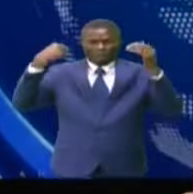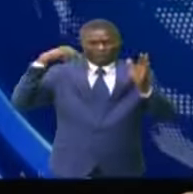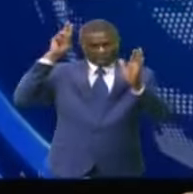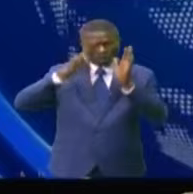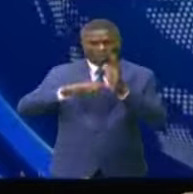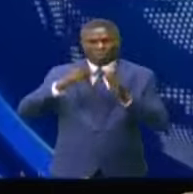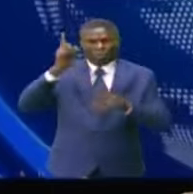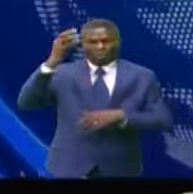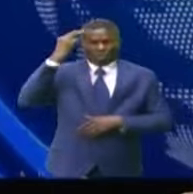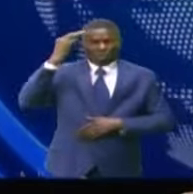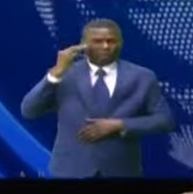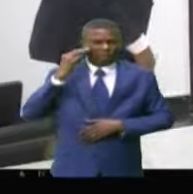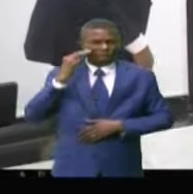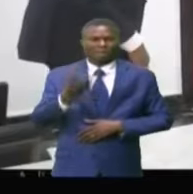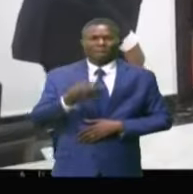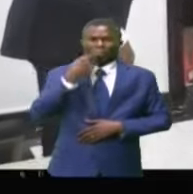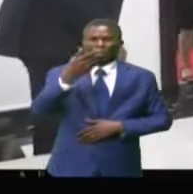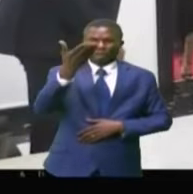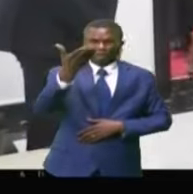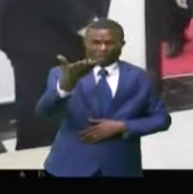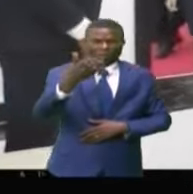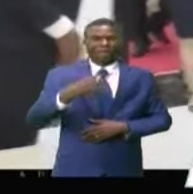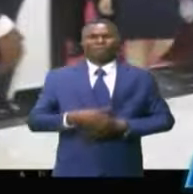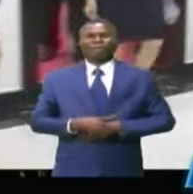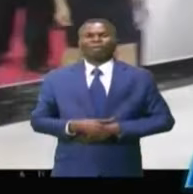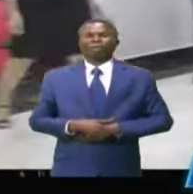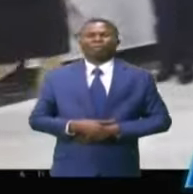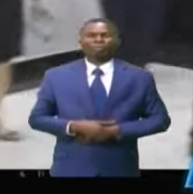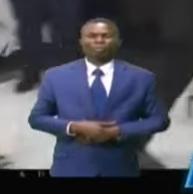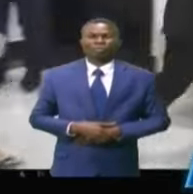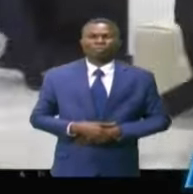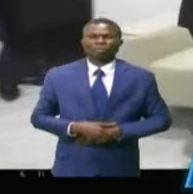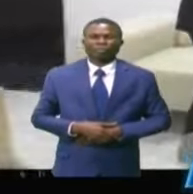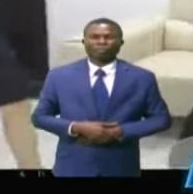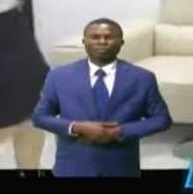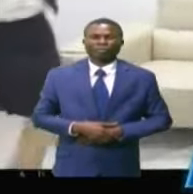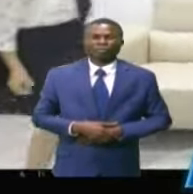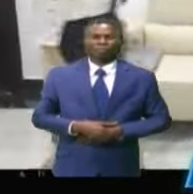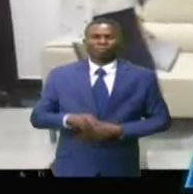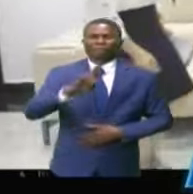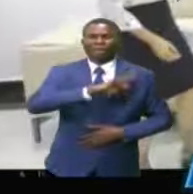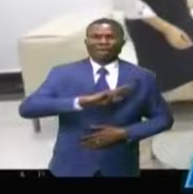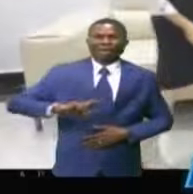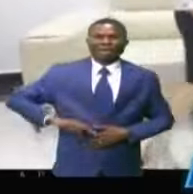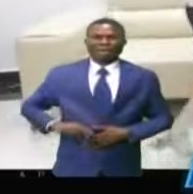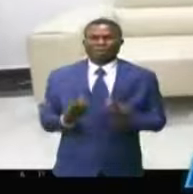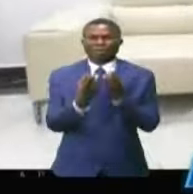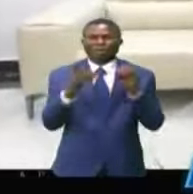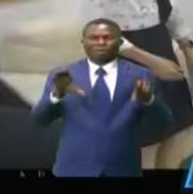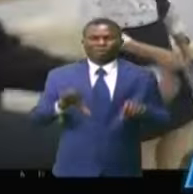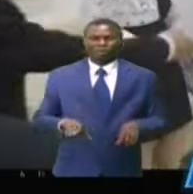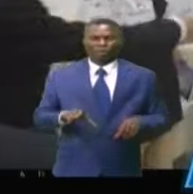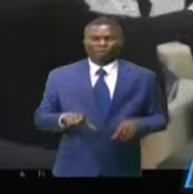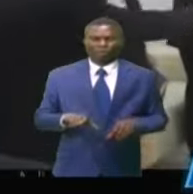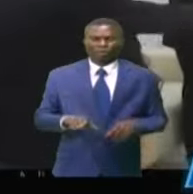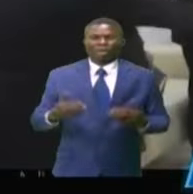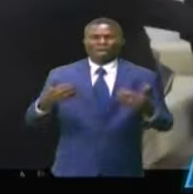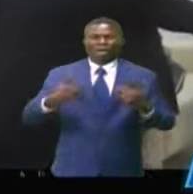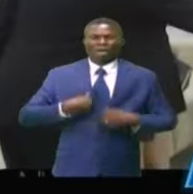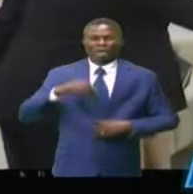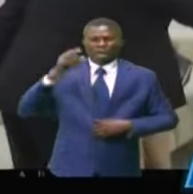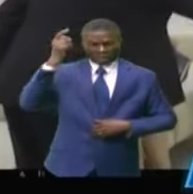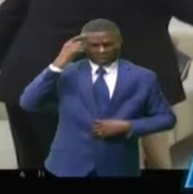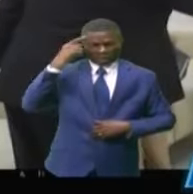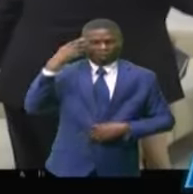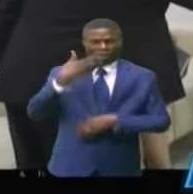Jean-Michel Samalukonde. Les partenaires de la République démocratique du Congo ont le devoir de réaliser